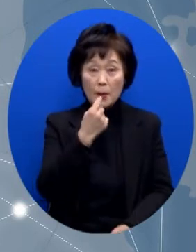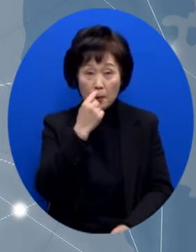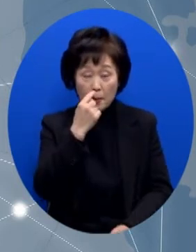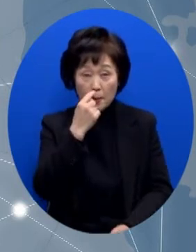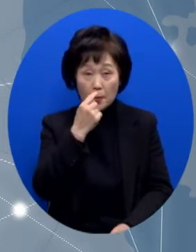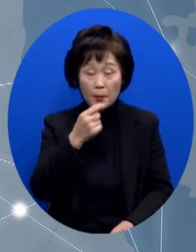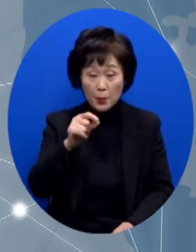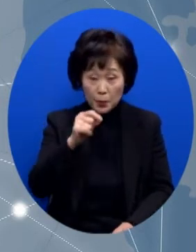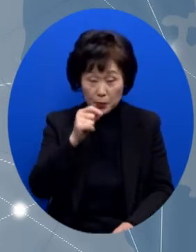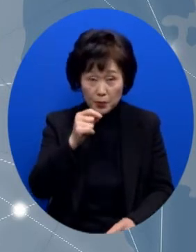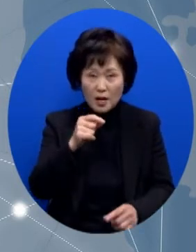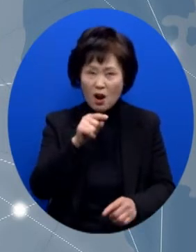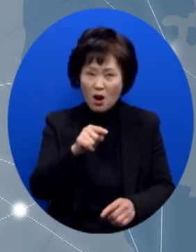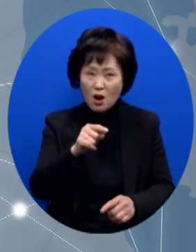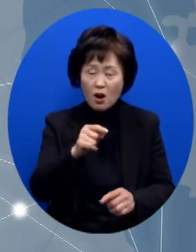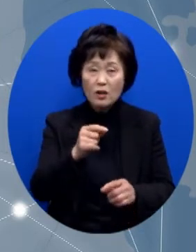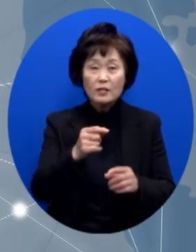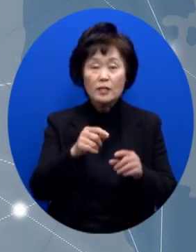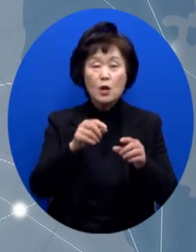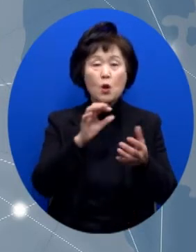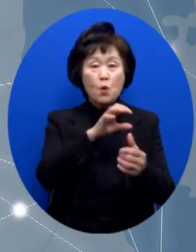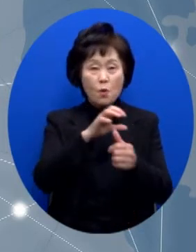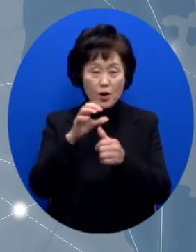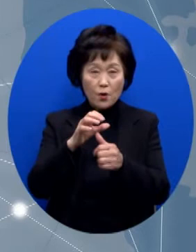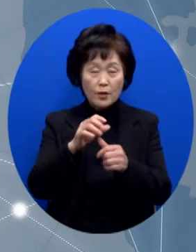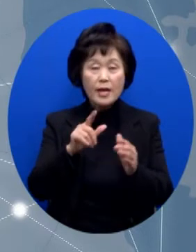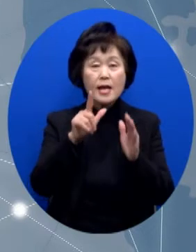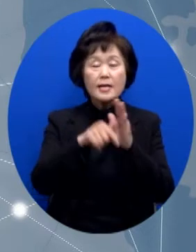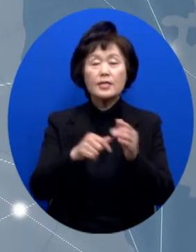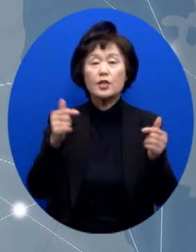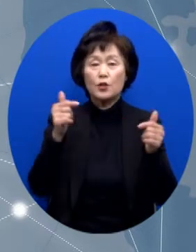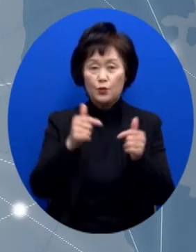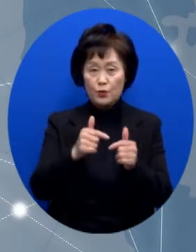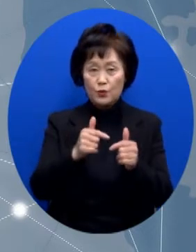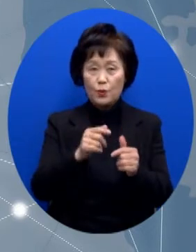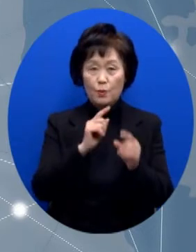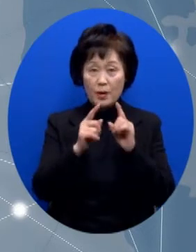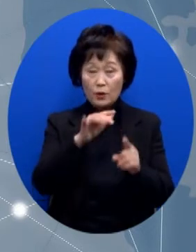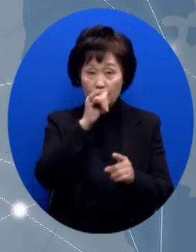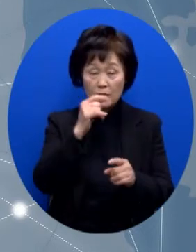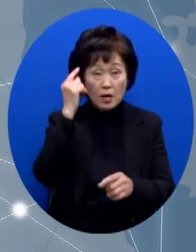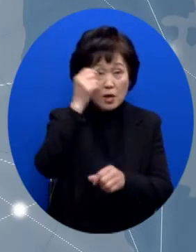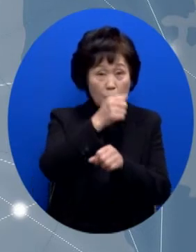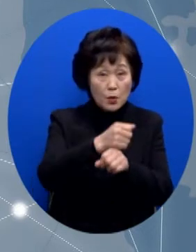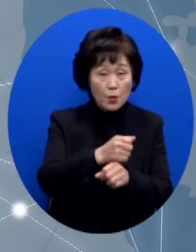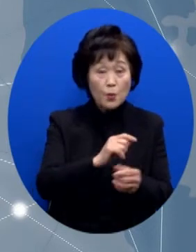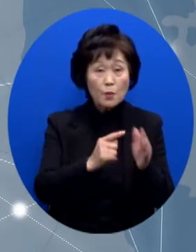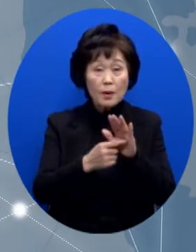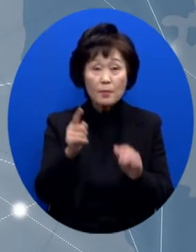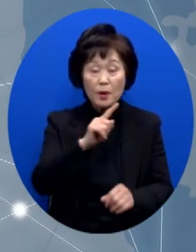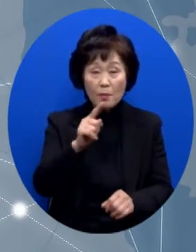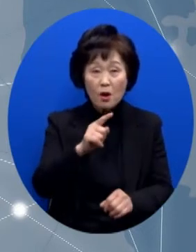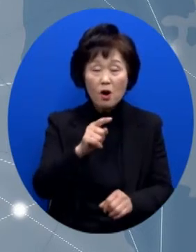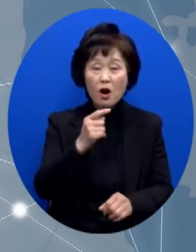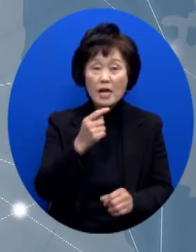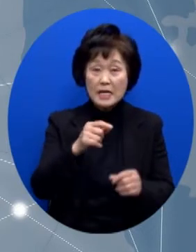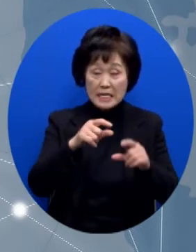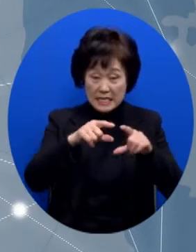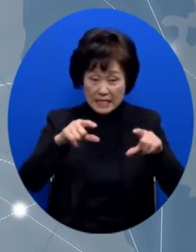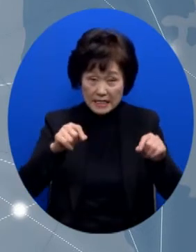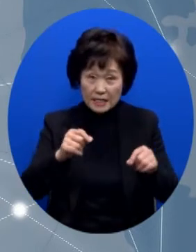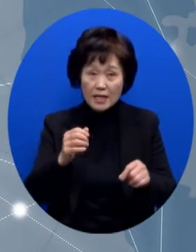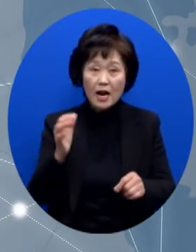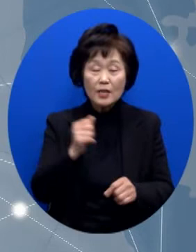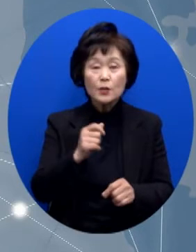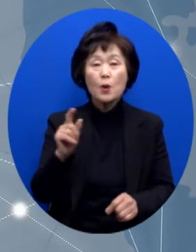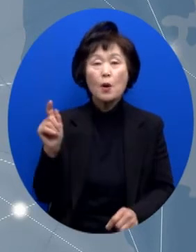물질을 초미세화하는 기술을 활용해 시간을 단축시켰는데요. 연구진은 이 진단 키트로 다양한 환경에서 빠르게